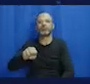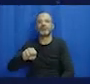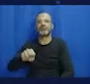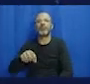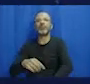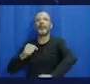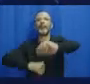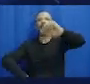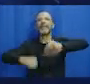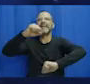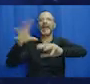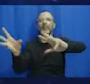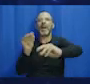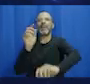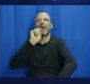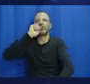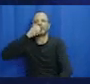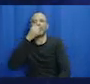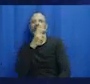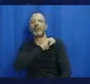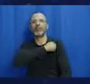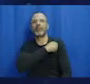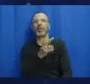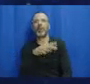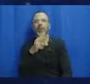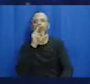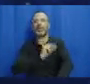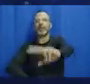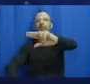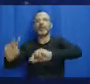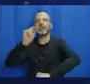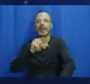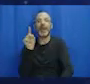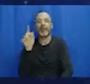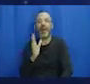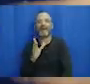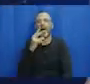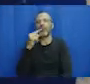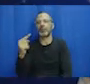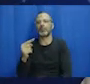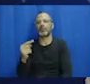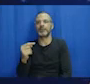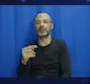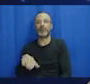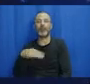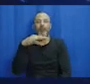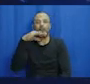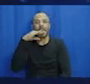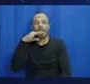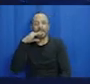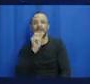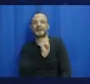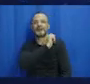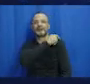لانهم يتعاملون مع الشباك جاز الامن العام ولا نستطيع ان نتحدث مع هذا التصريح منهم. وبكفي تصريح مفتش